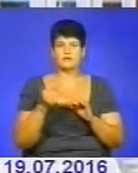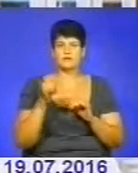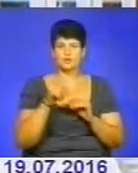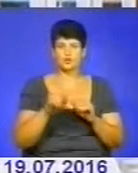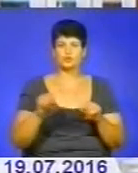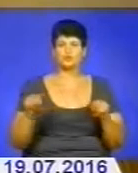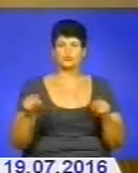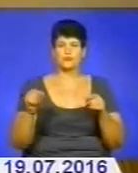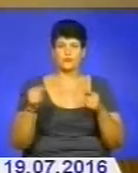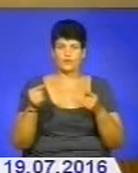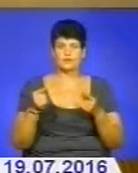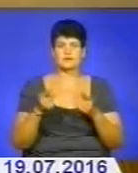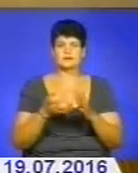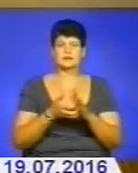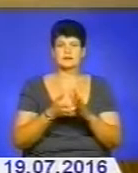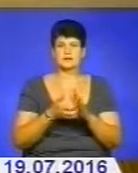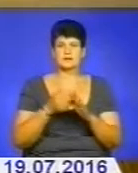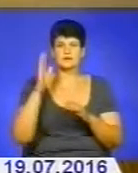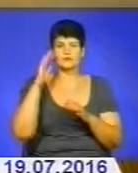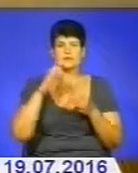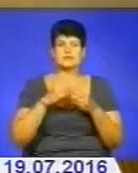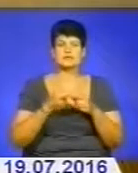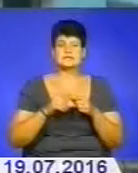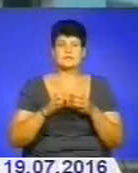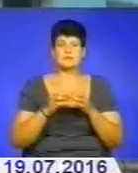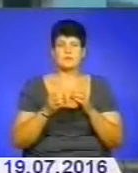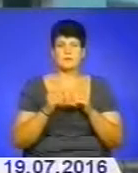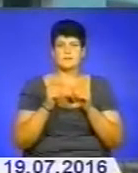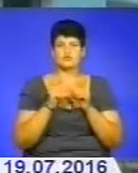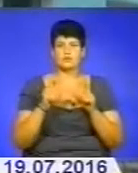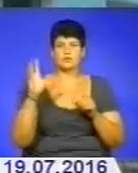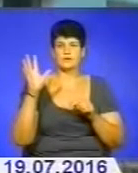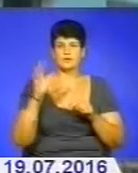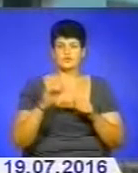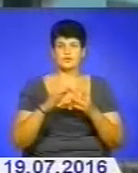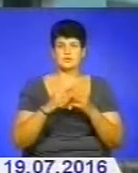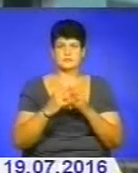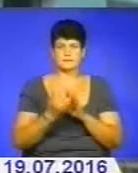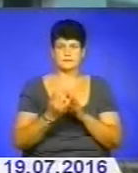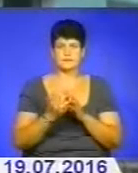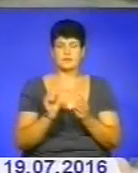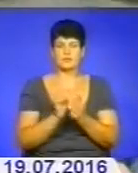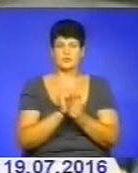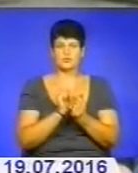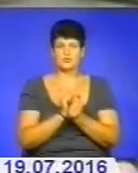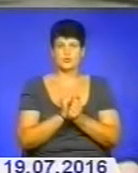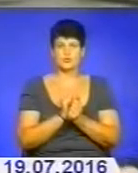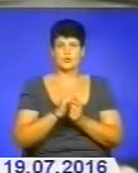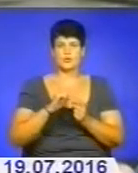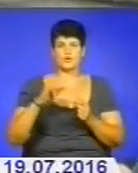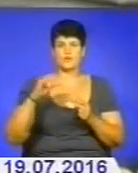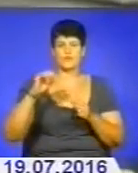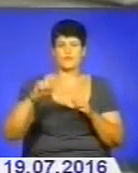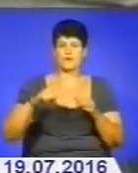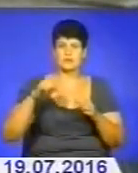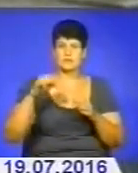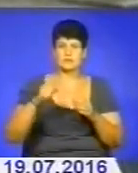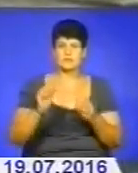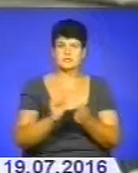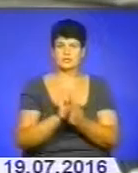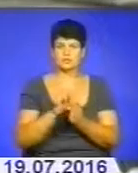нестача води – це проблема не тільки школи, а й усього села. Адже через засуху колодязі міліють всюди. Дітям вже буде краще, і руки буде